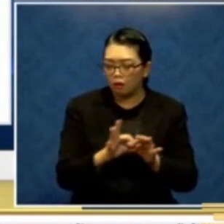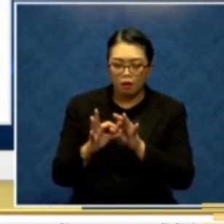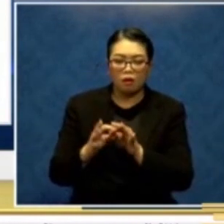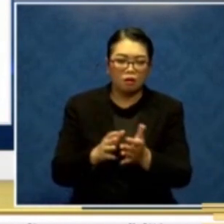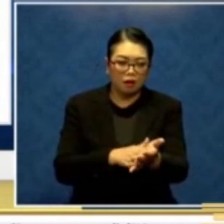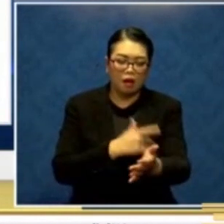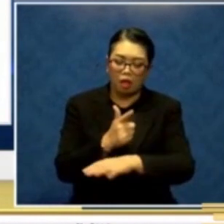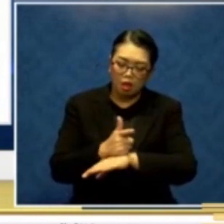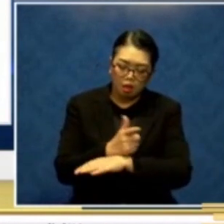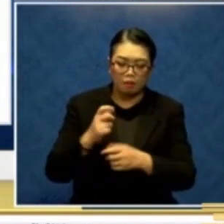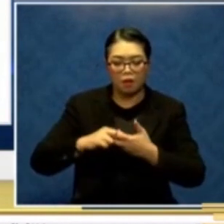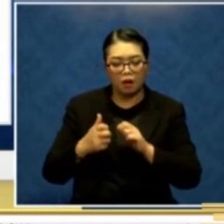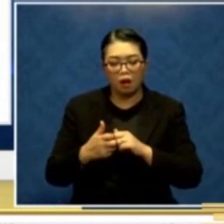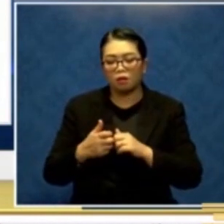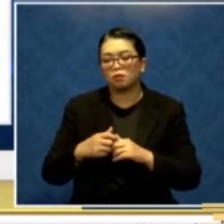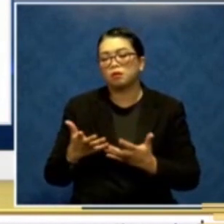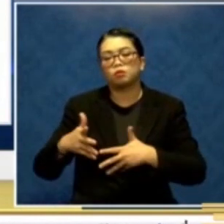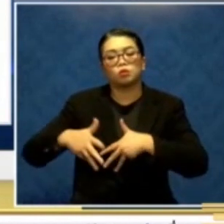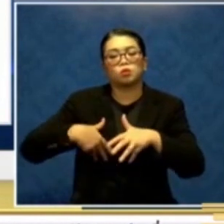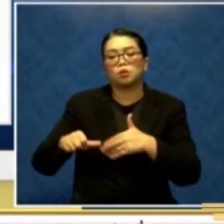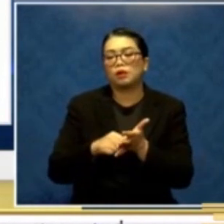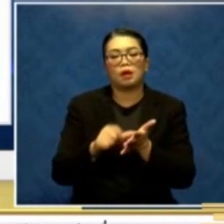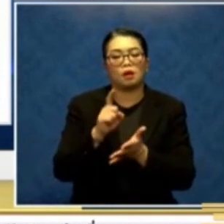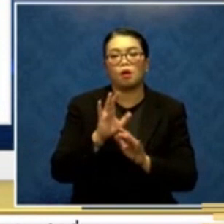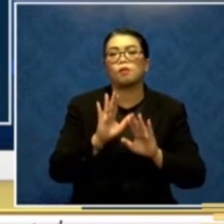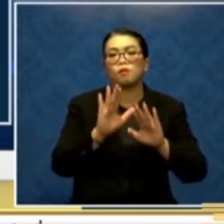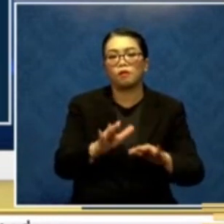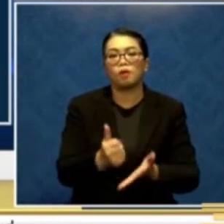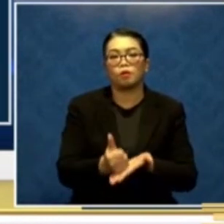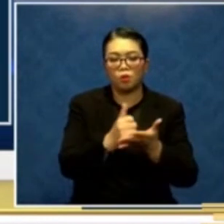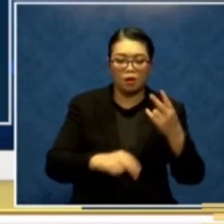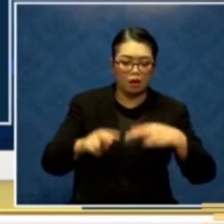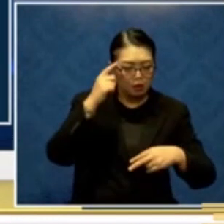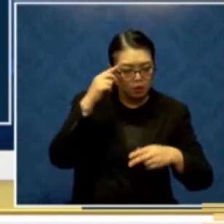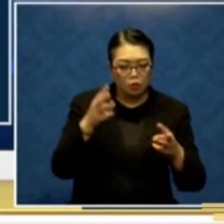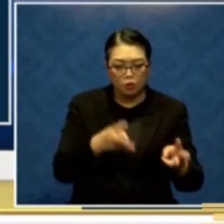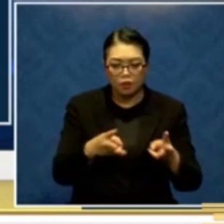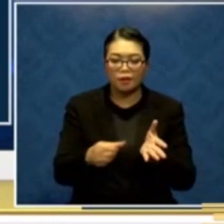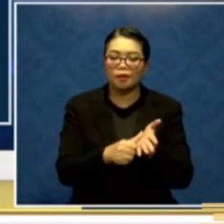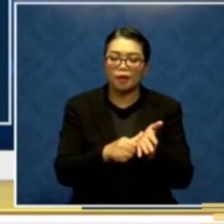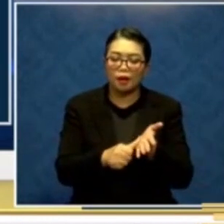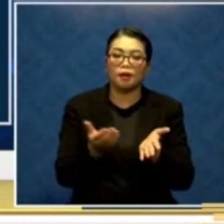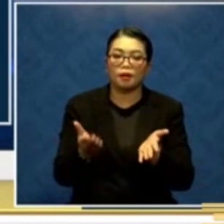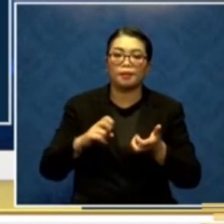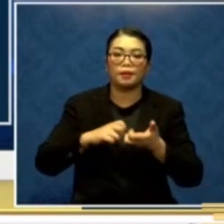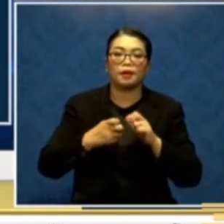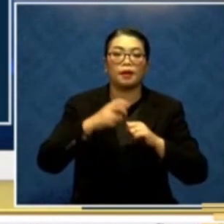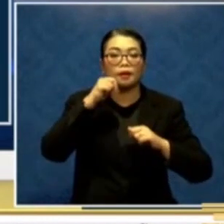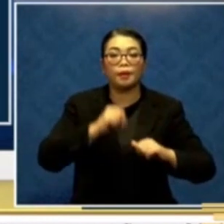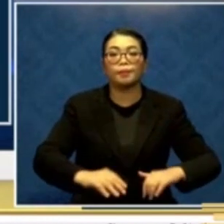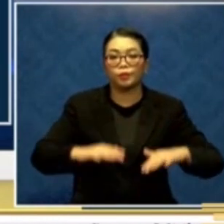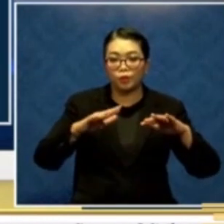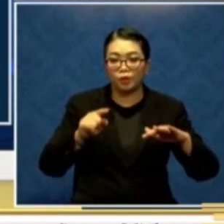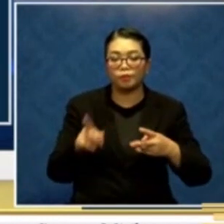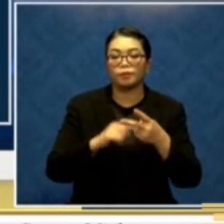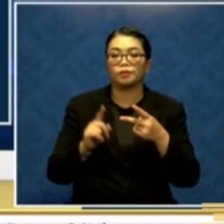และยากเกินกวาชาวบานจะแ้ขายได้ด้ตอนเองขอฝากไปยงหนวยงานที่เกี่ยวข้องช่วยหาแนวทางดำเนินการแก้ขายด้วยค่ะเรื่ที่ส